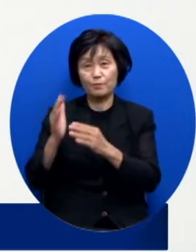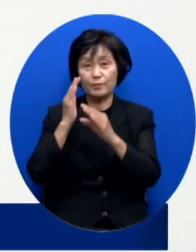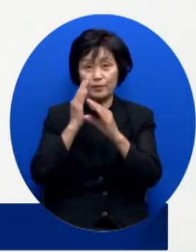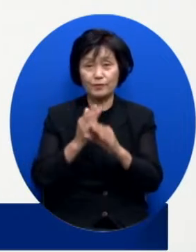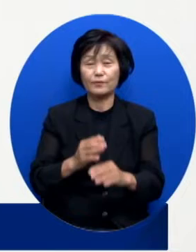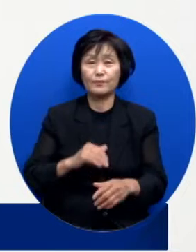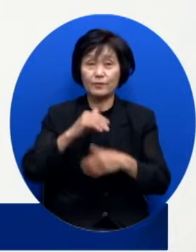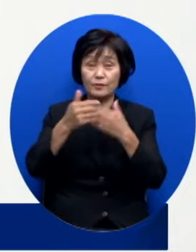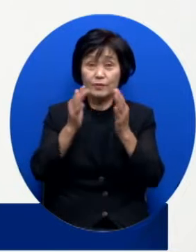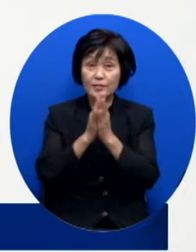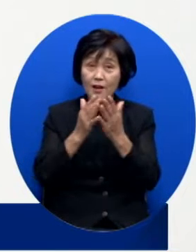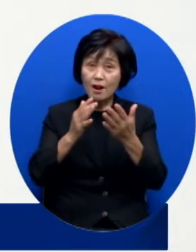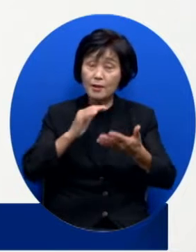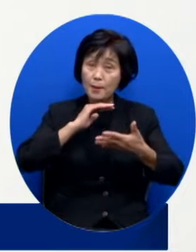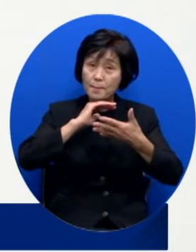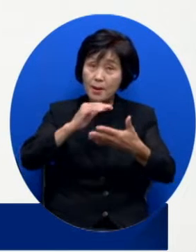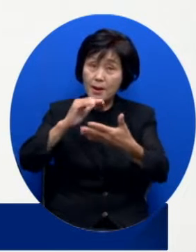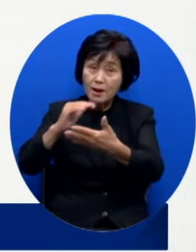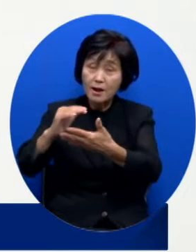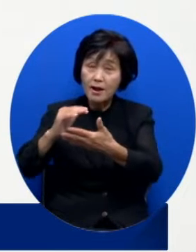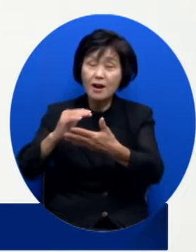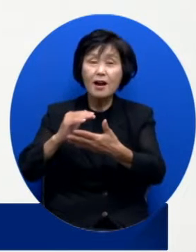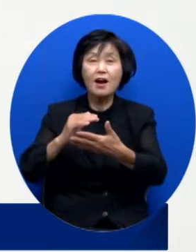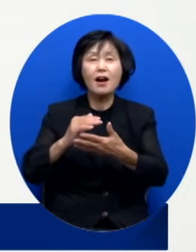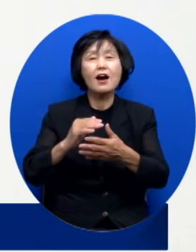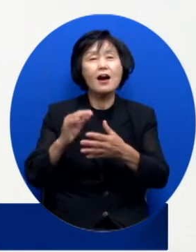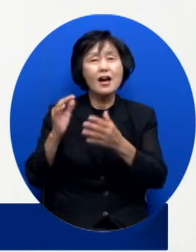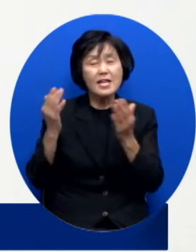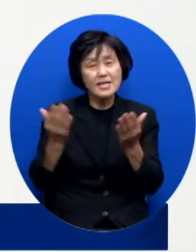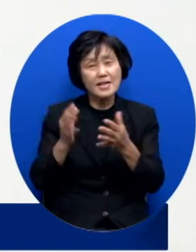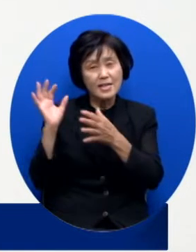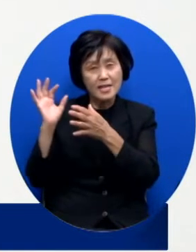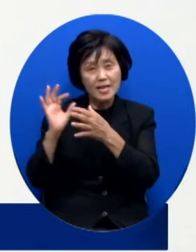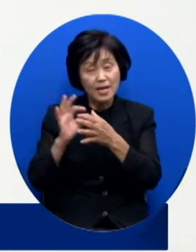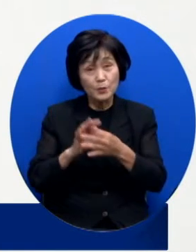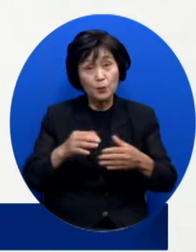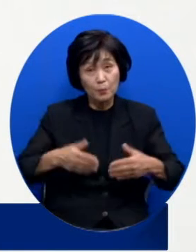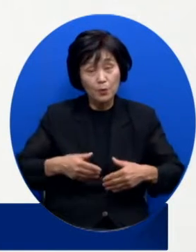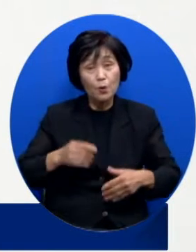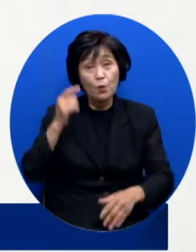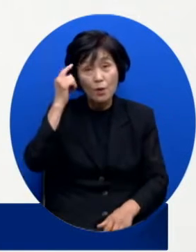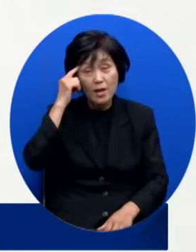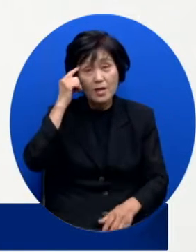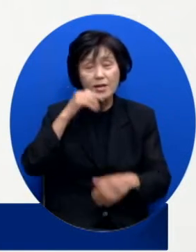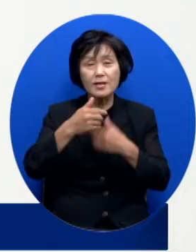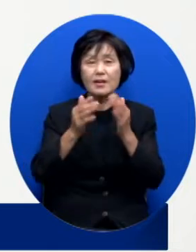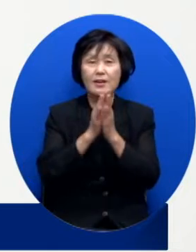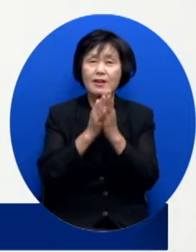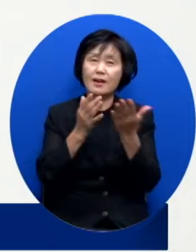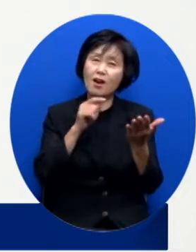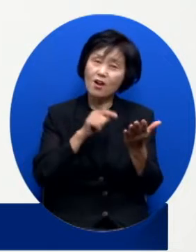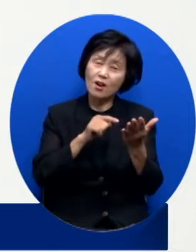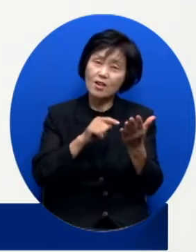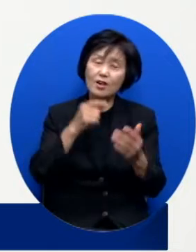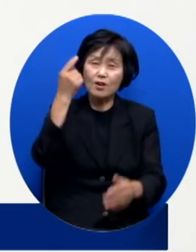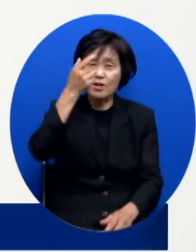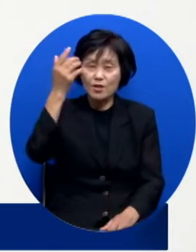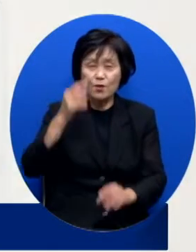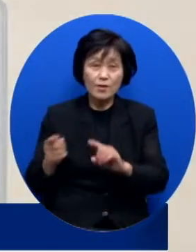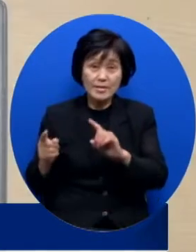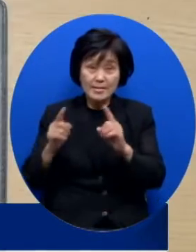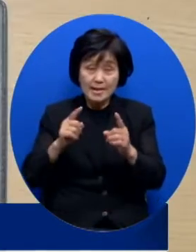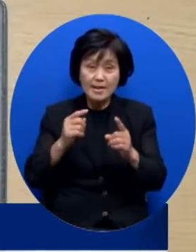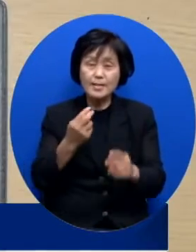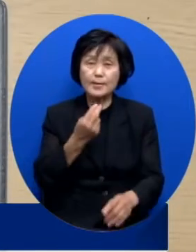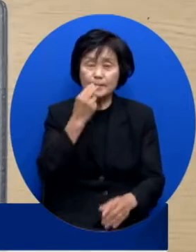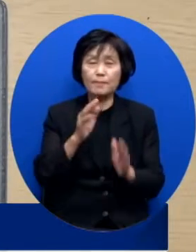사역은 계속되어야 합니다. 왜냐하면 성경은 영혼을 살리는 생명책이기